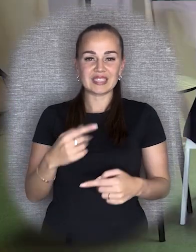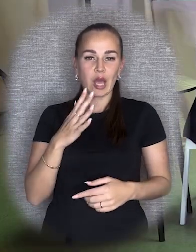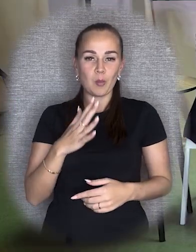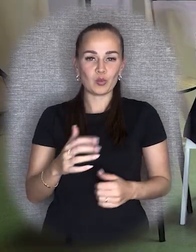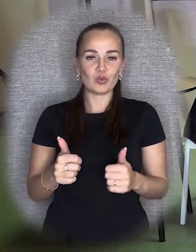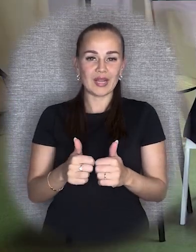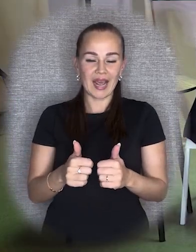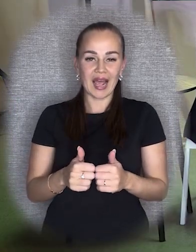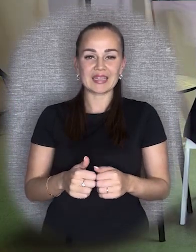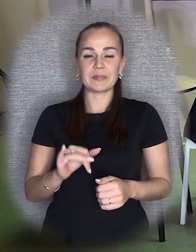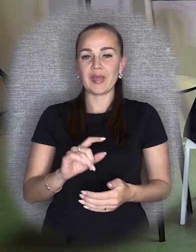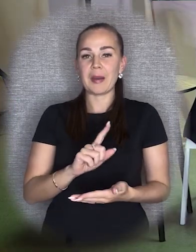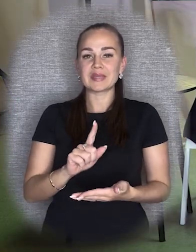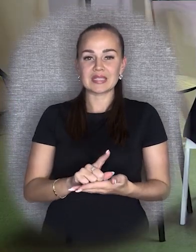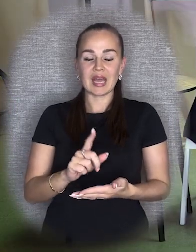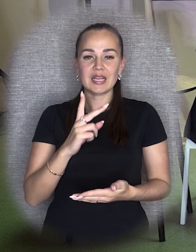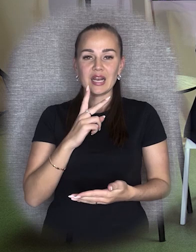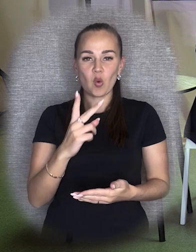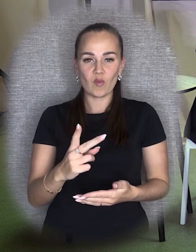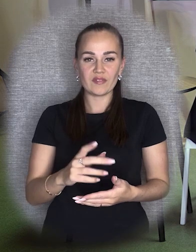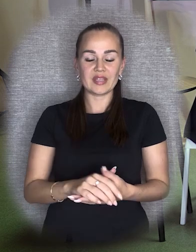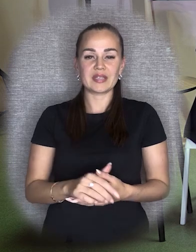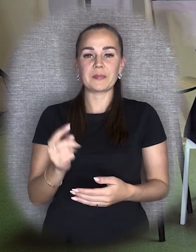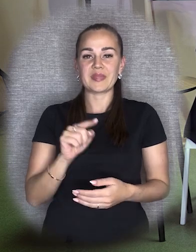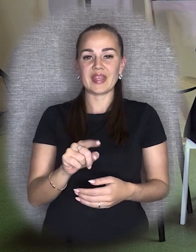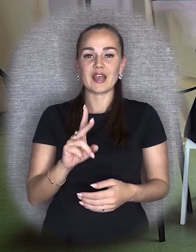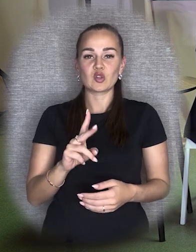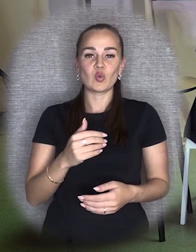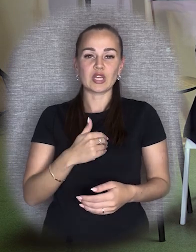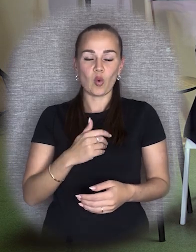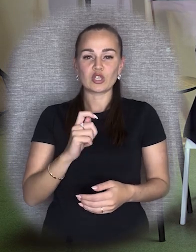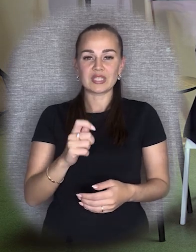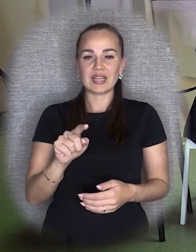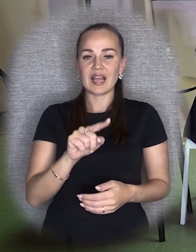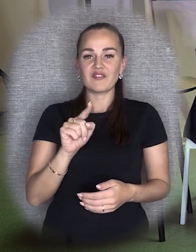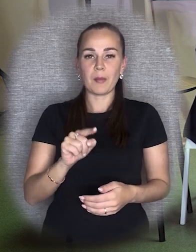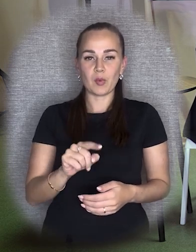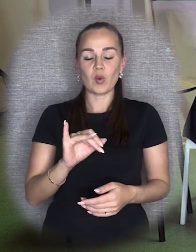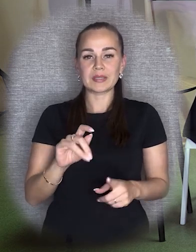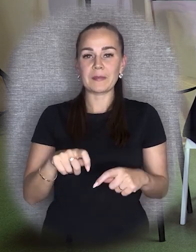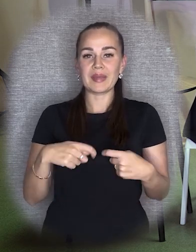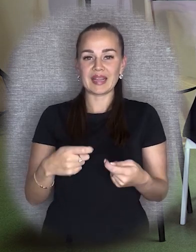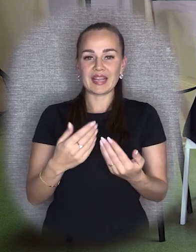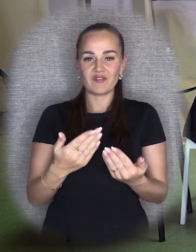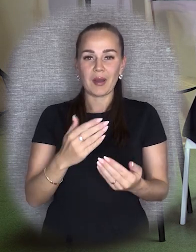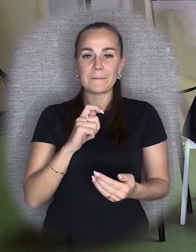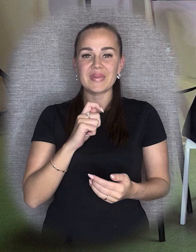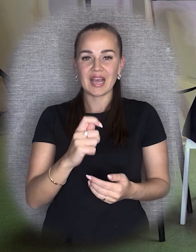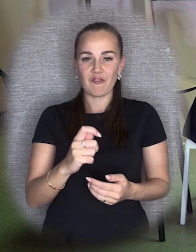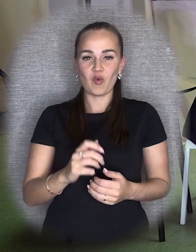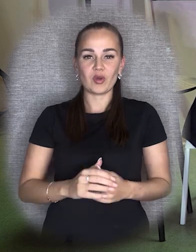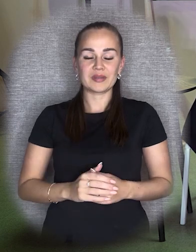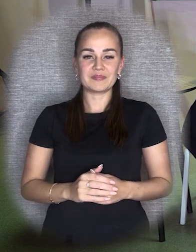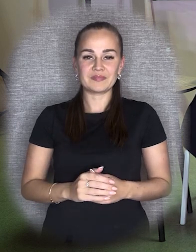Я обязательно увижу тех, кто захочет задать вопрос, и мы передадим вам микрофон. Ну